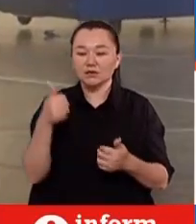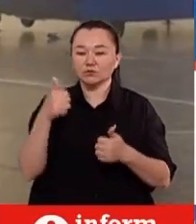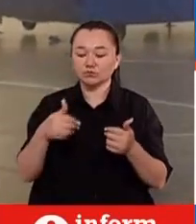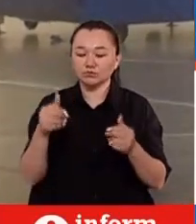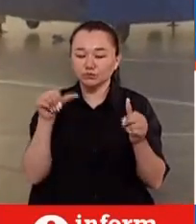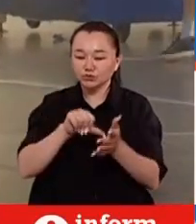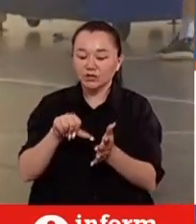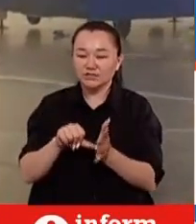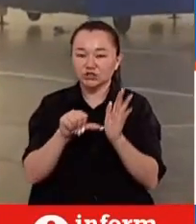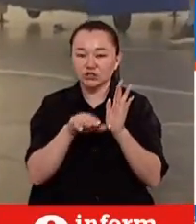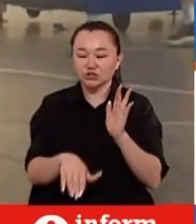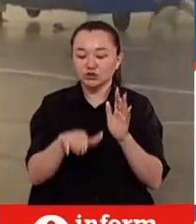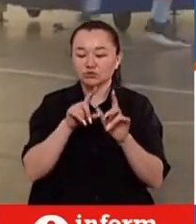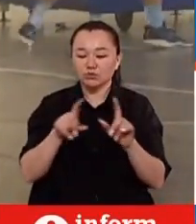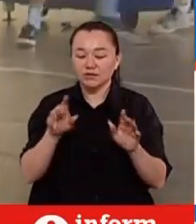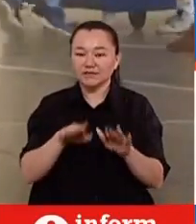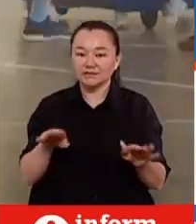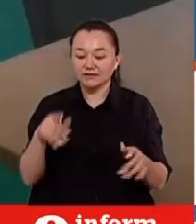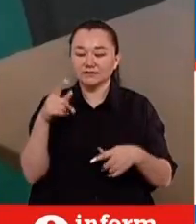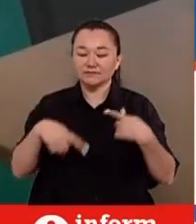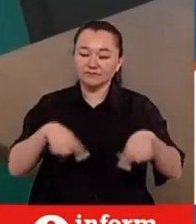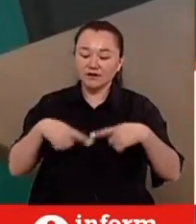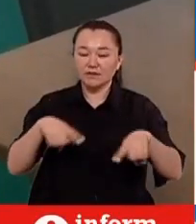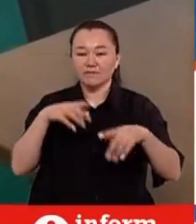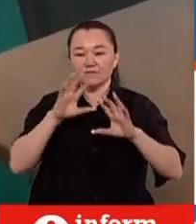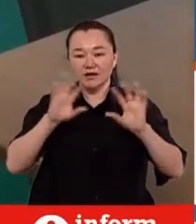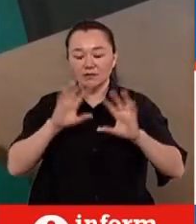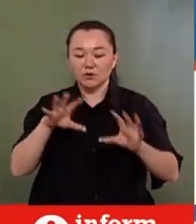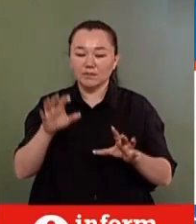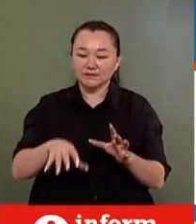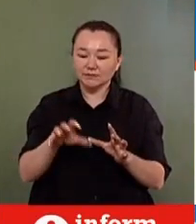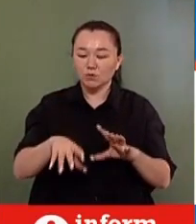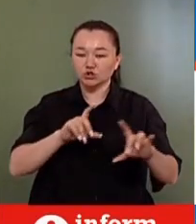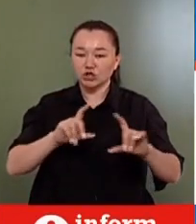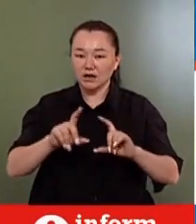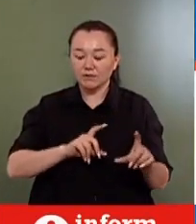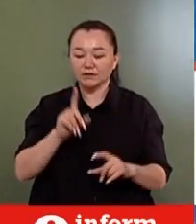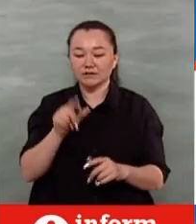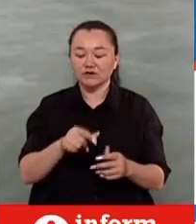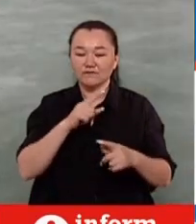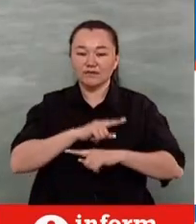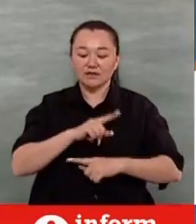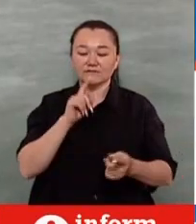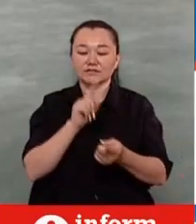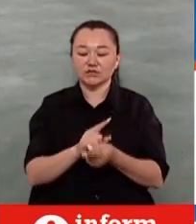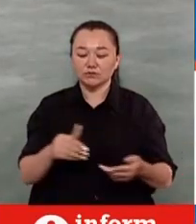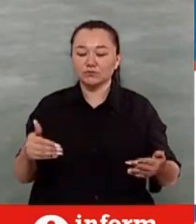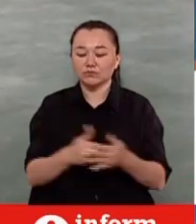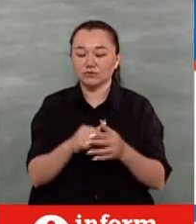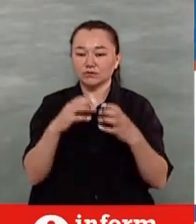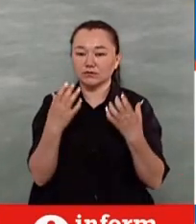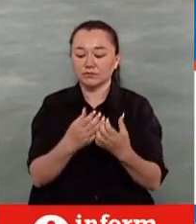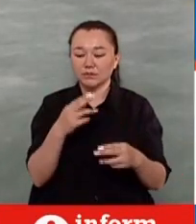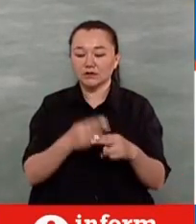участников. 6 тысяч школьников состязались в футболе, волейболе, баскетболе и шахматах. Финальные встречи прошли на обновленном стадионе «Металлург»,